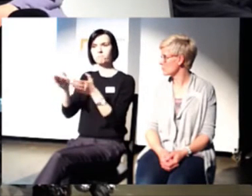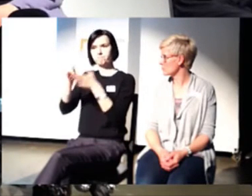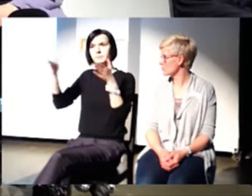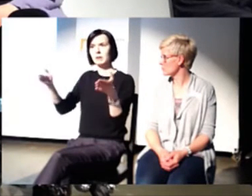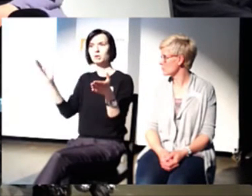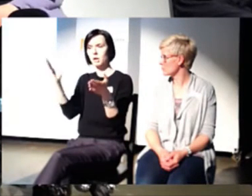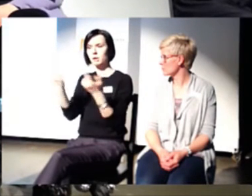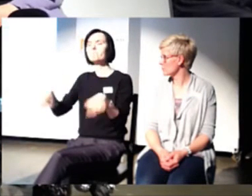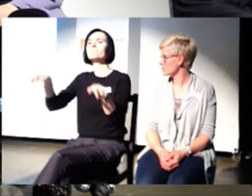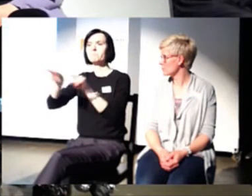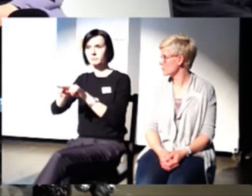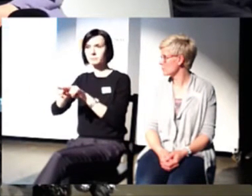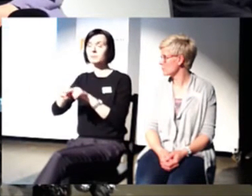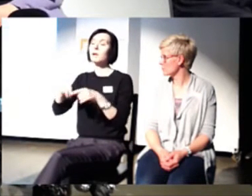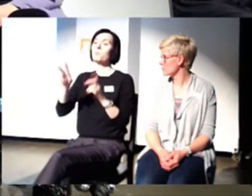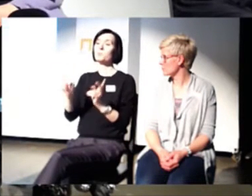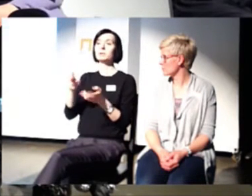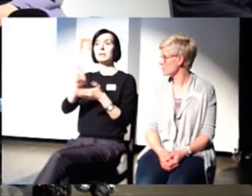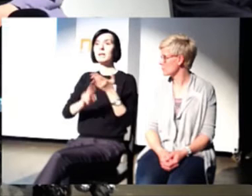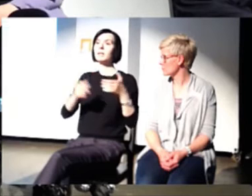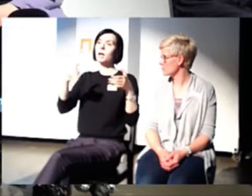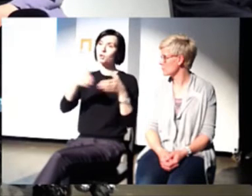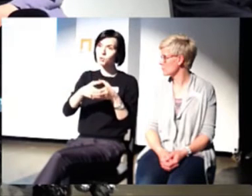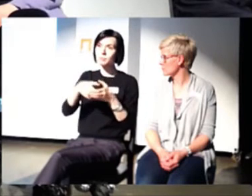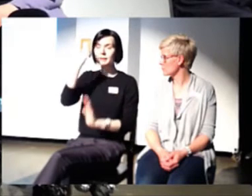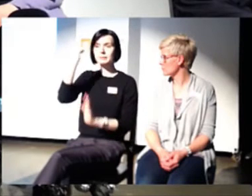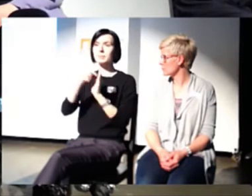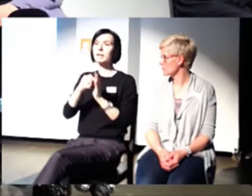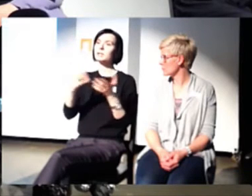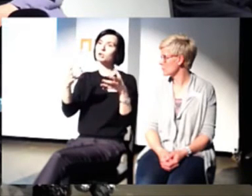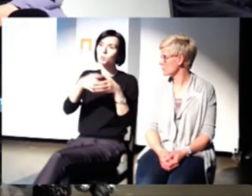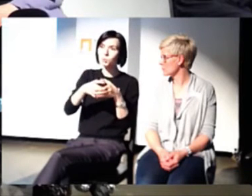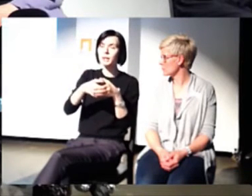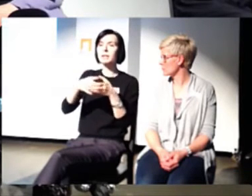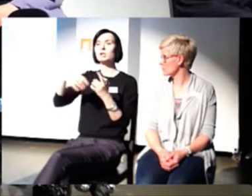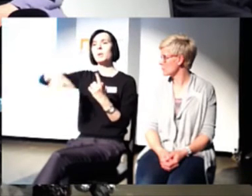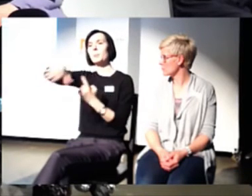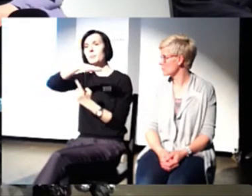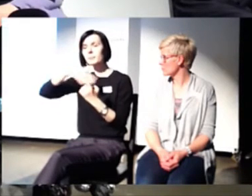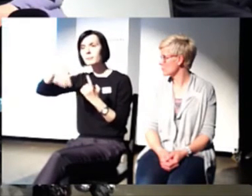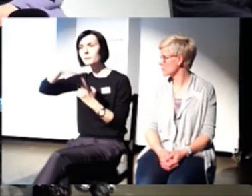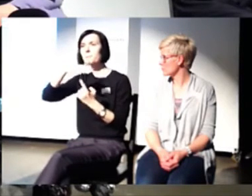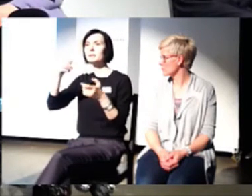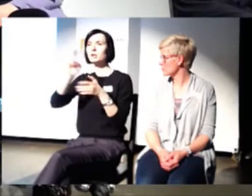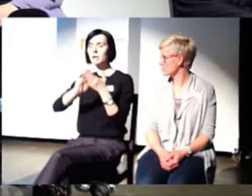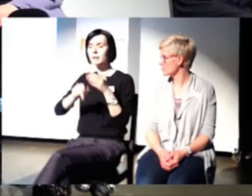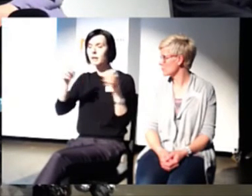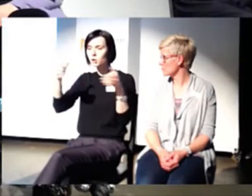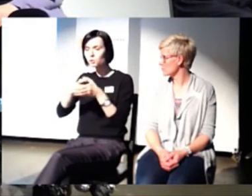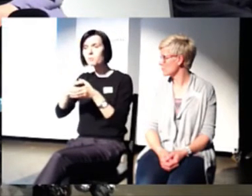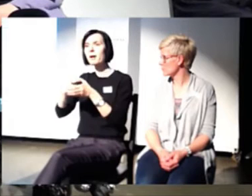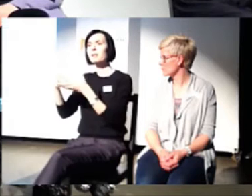Erilaiset taiteilijaryhmät, kuten yhteisö- ja ympäristötaiteilijat tai vapaat teatteriryhmät, voivat hakea käytännössä